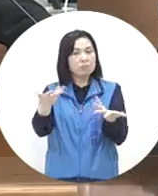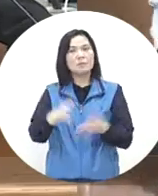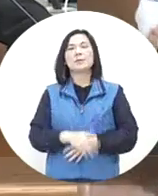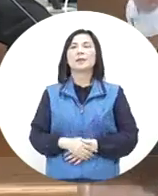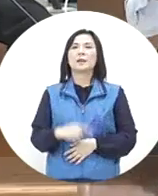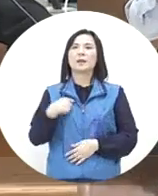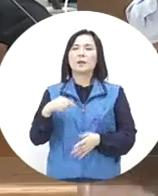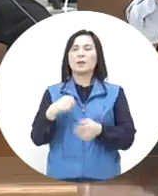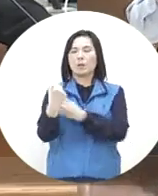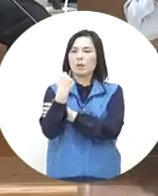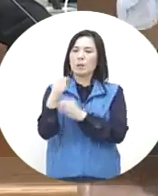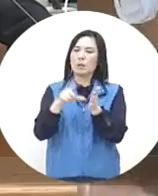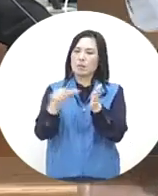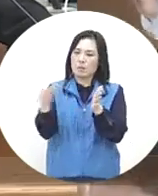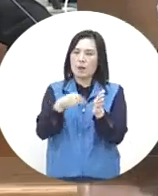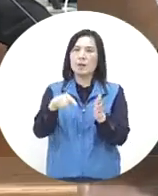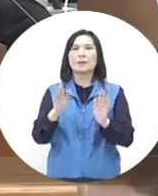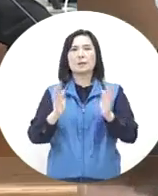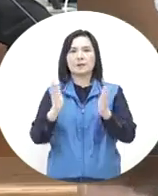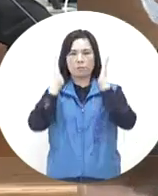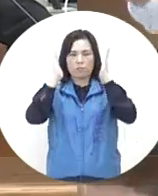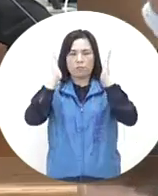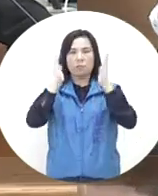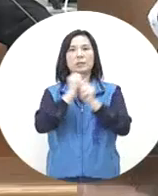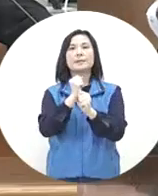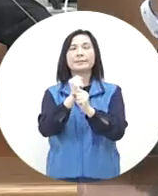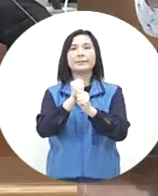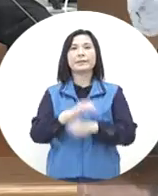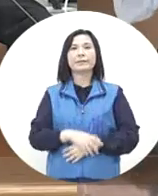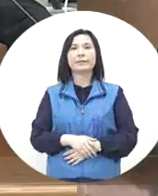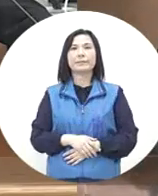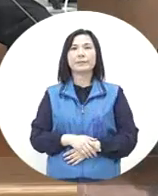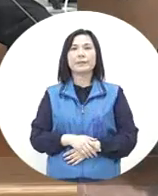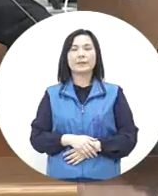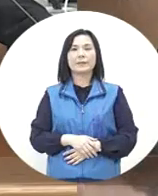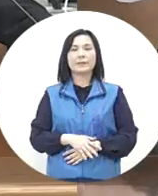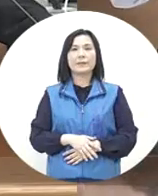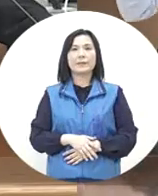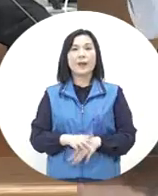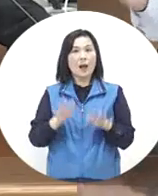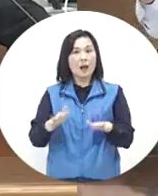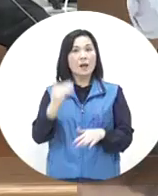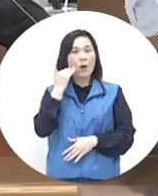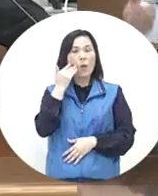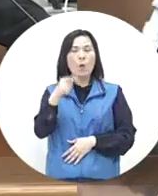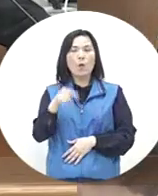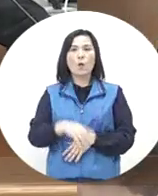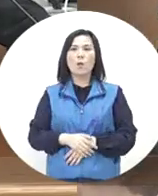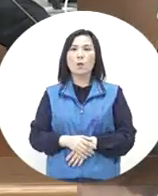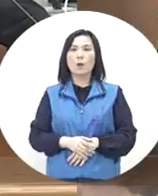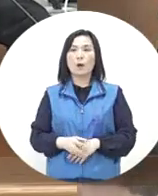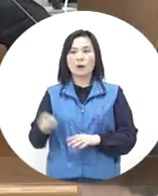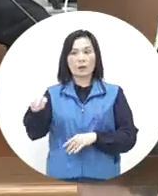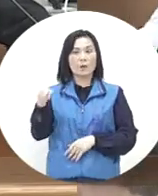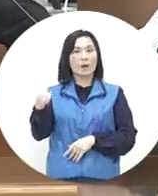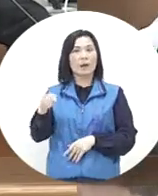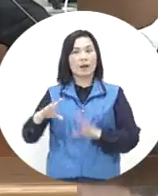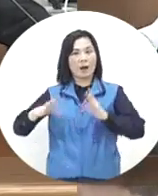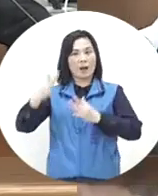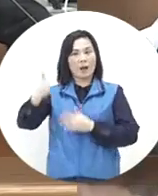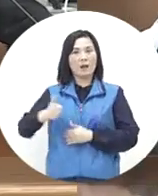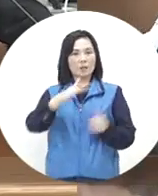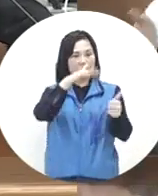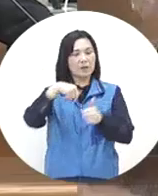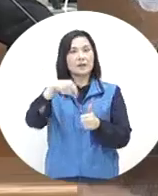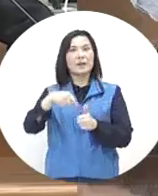志。 哎呦，当然了。我是讲，那靠是讲即马啦，那要选总统人啊，总统邀请你来做副总统嘛，这真